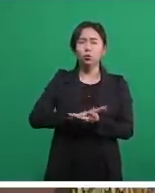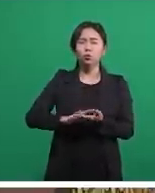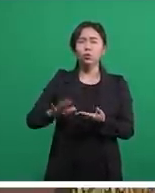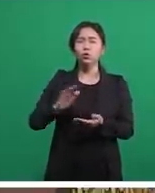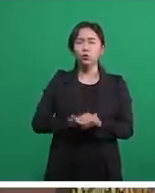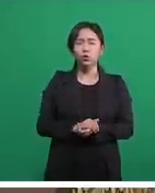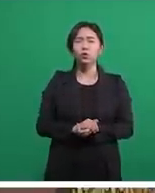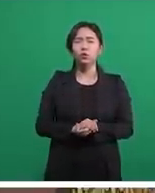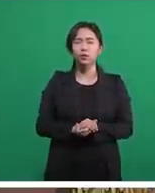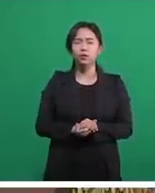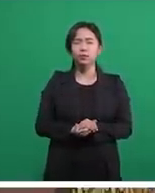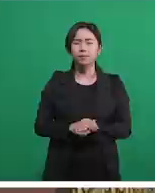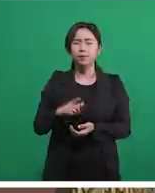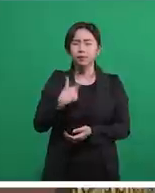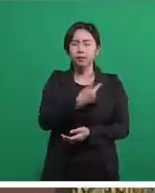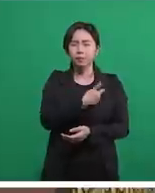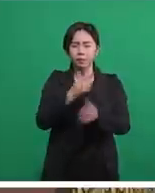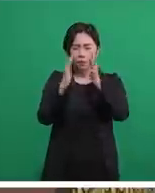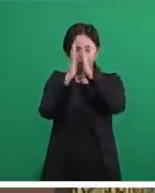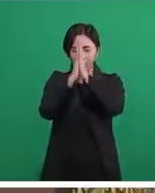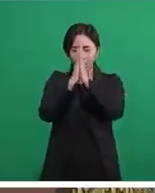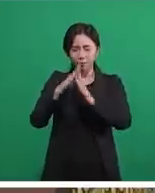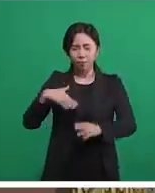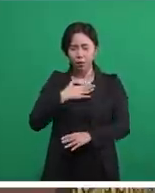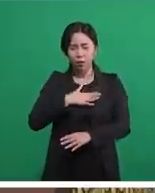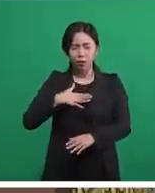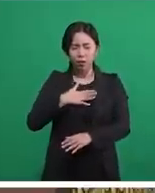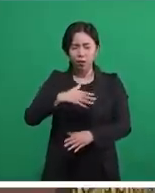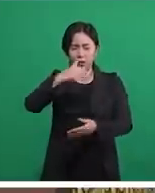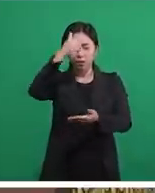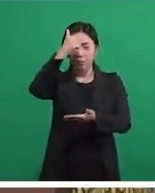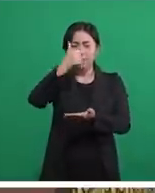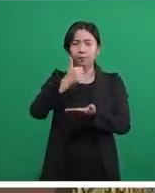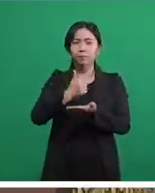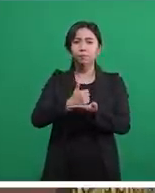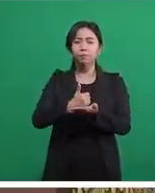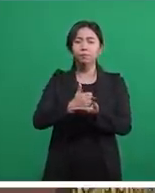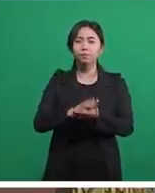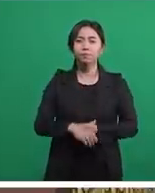membimbing nurani kami, kami berdoa dan memohon. Amin. Amin.